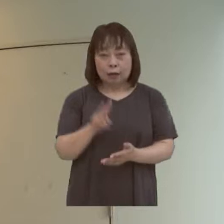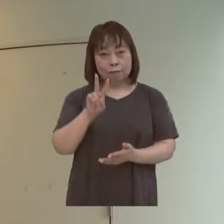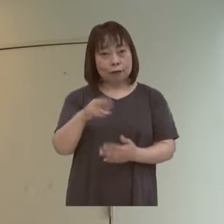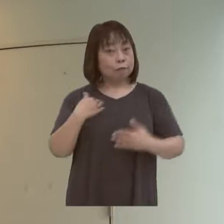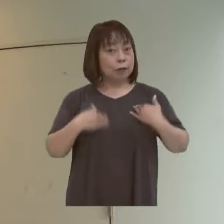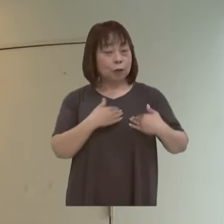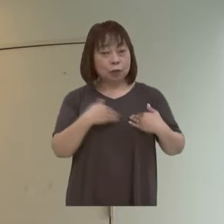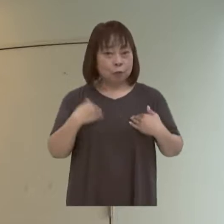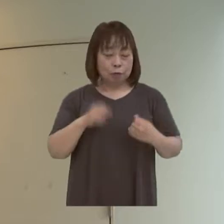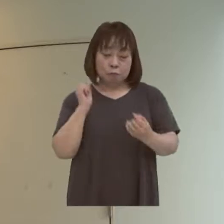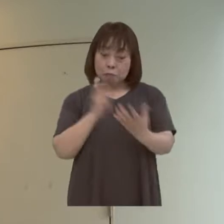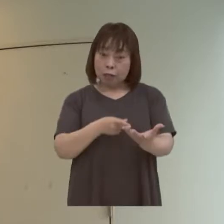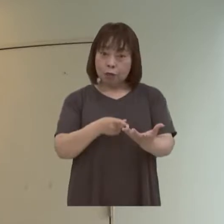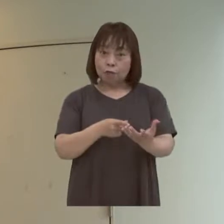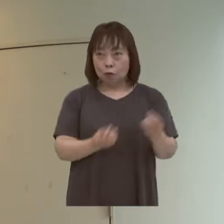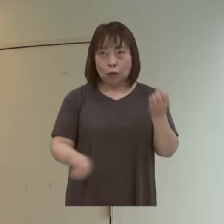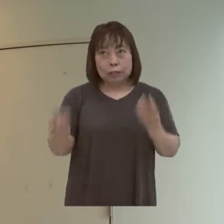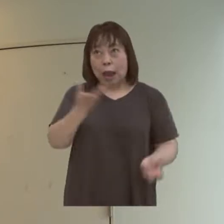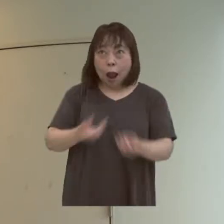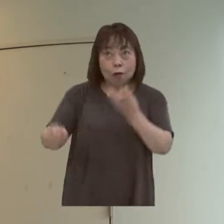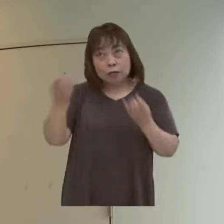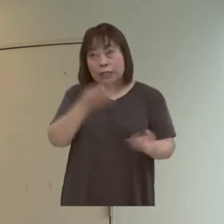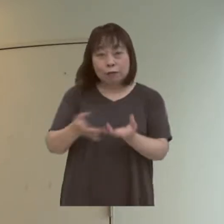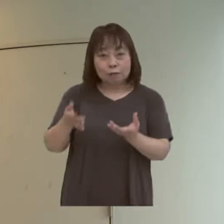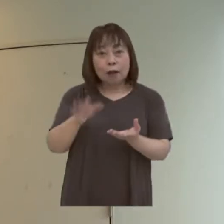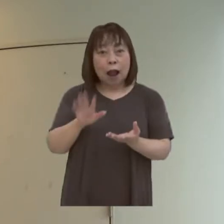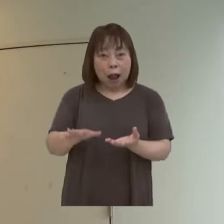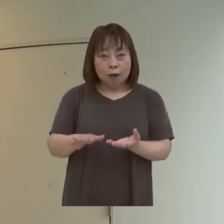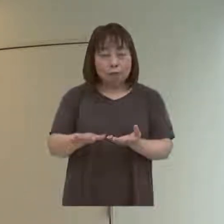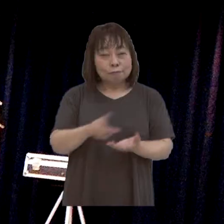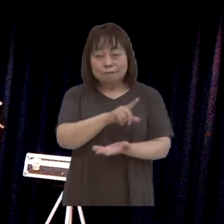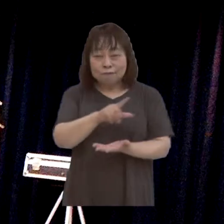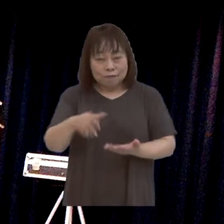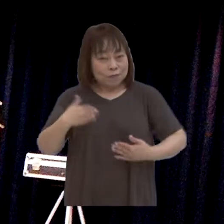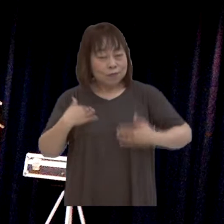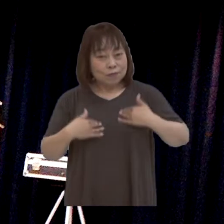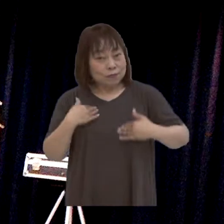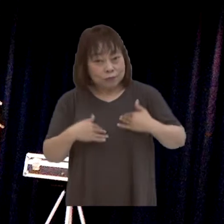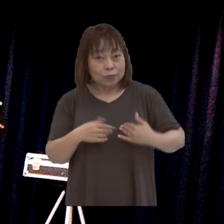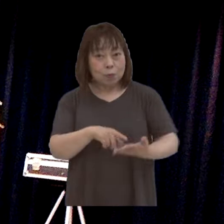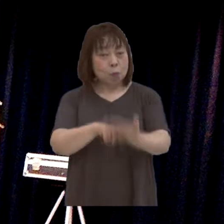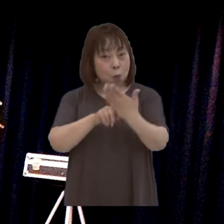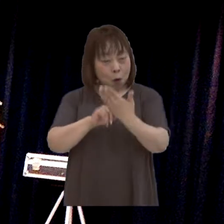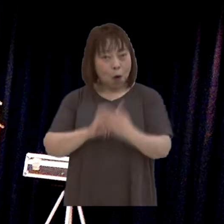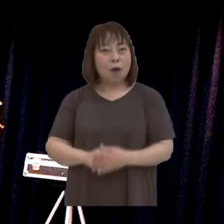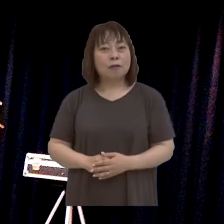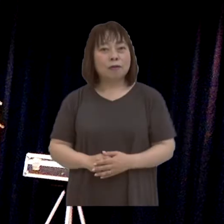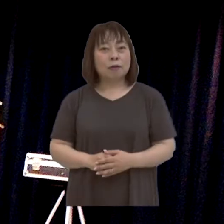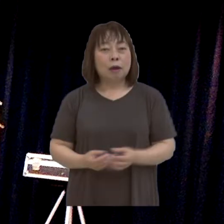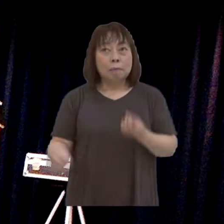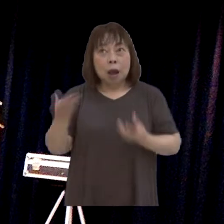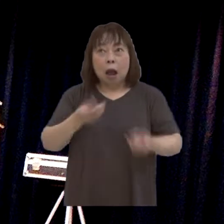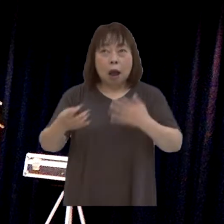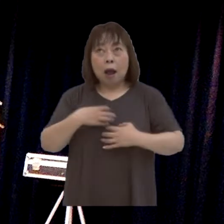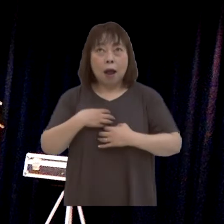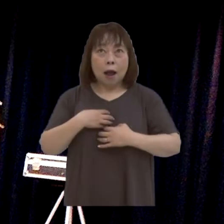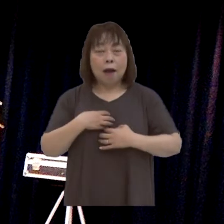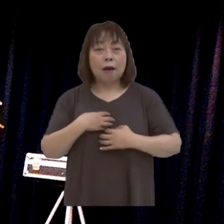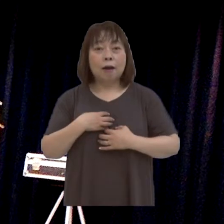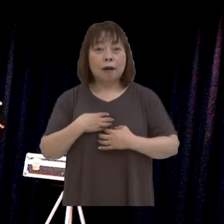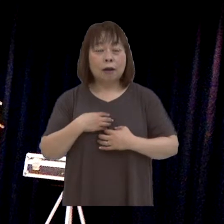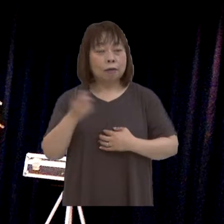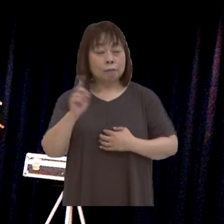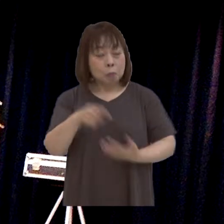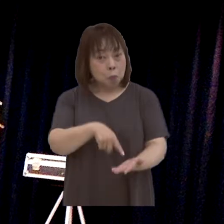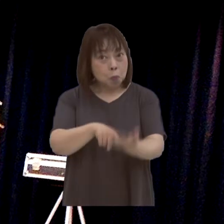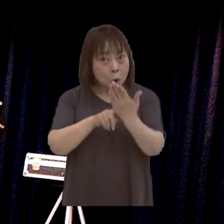リングを組み合わせた大爆笑のドタバタパフォーマンス、ハラハラドキドキのジャグリング、何が出てくるか